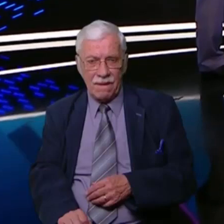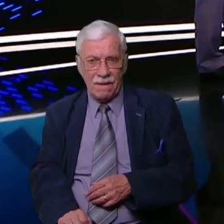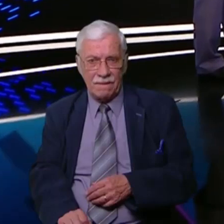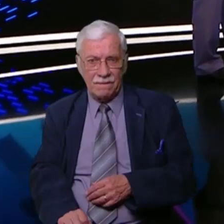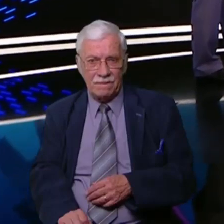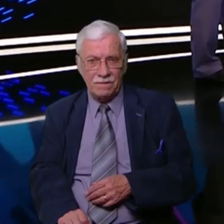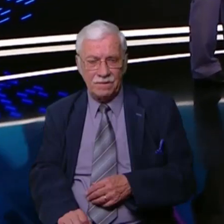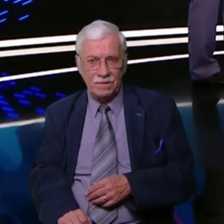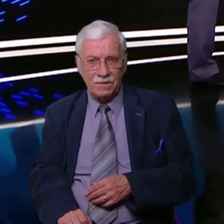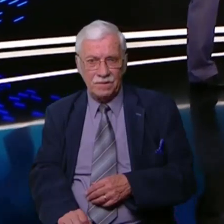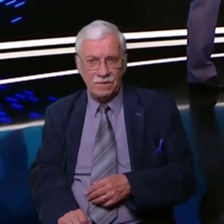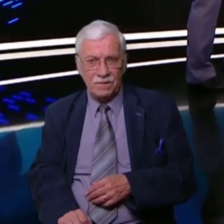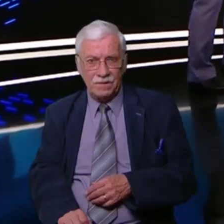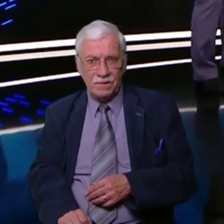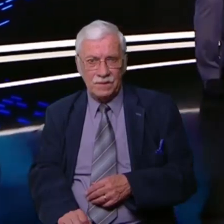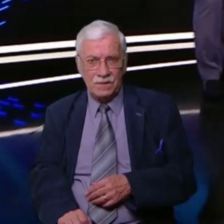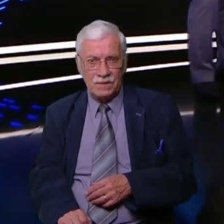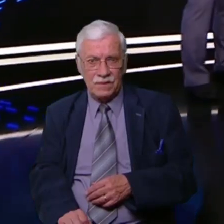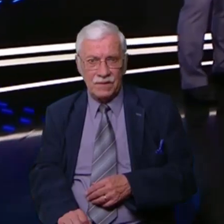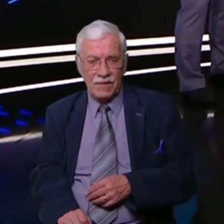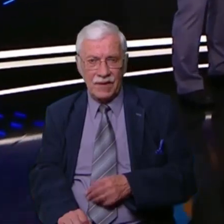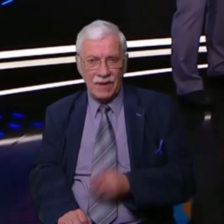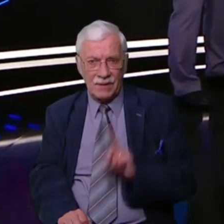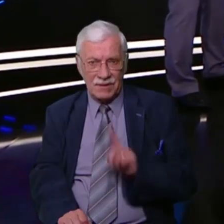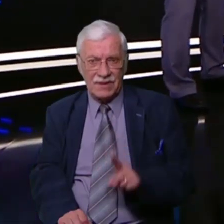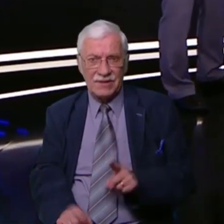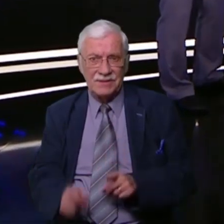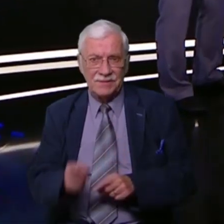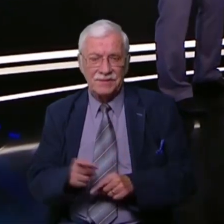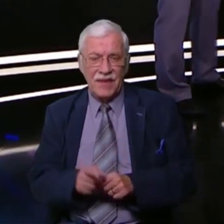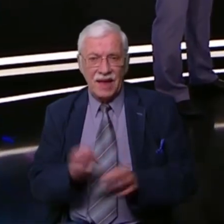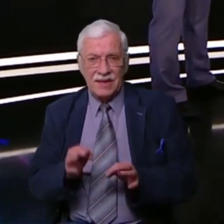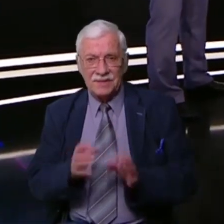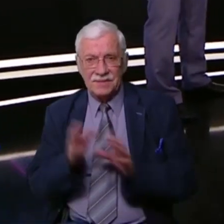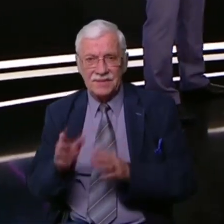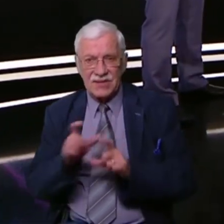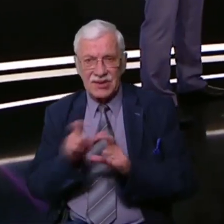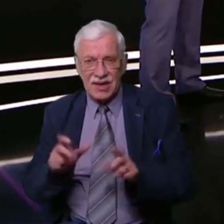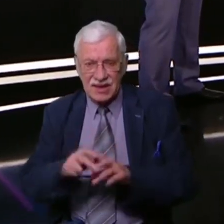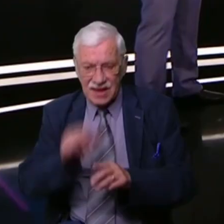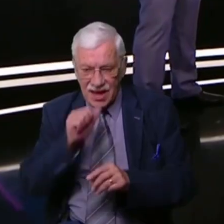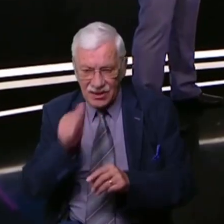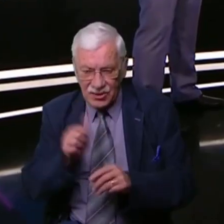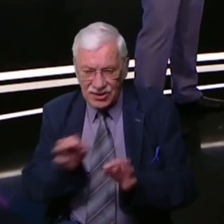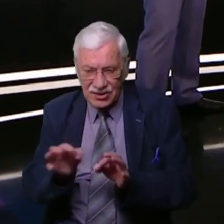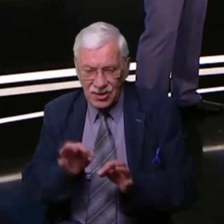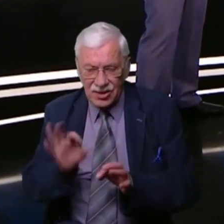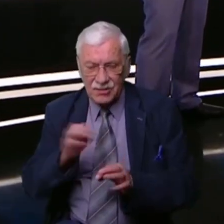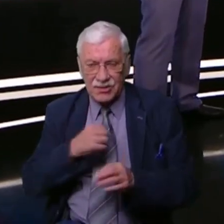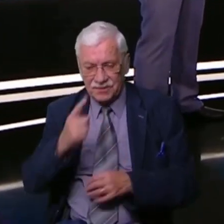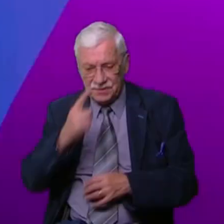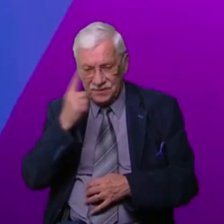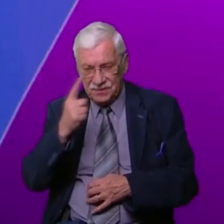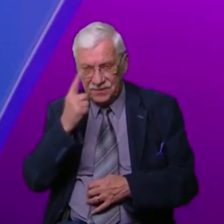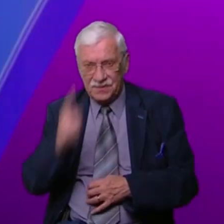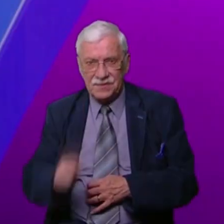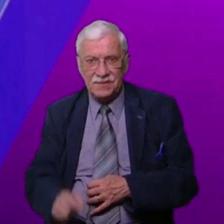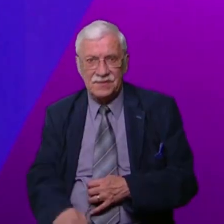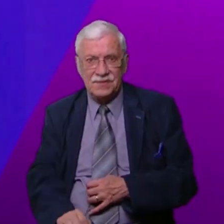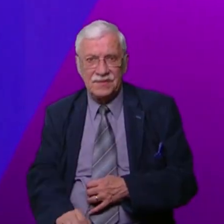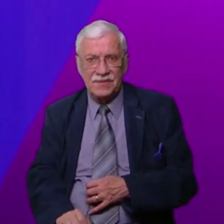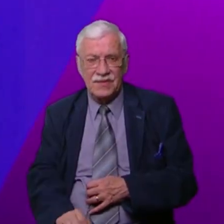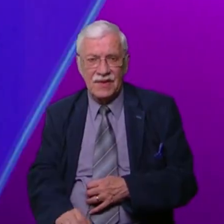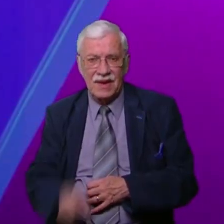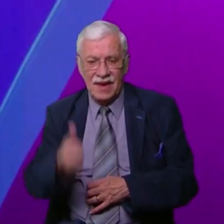zgodzić. No to potwierdzamy. Potwierdzamy. I teraz czas na Eurostory, bo przybliżymy, jak co wieczór, przybliżymy